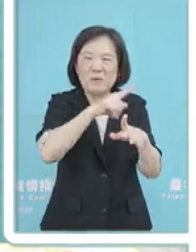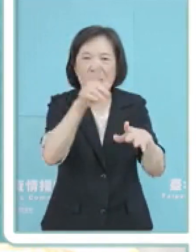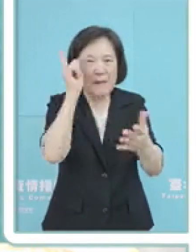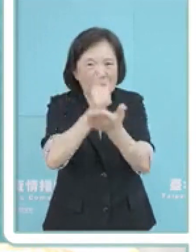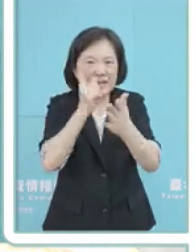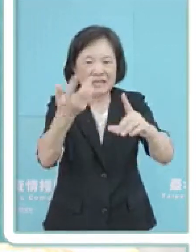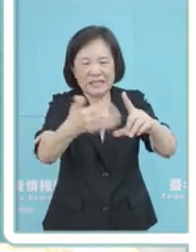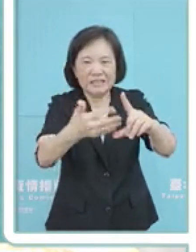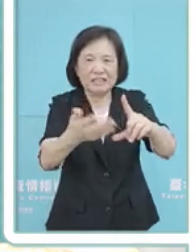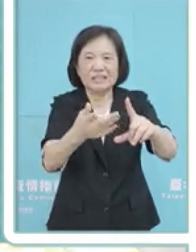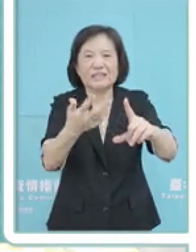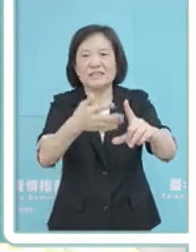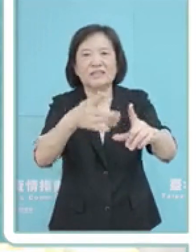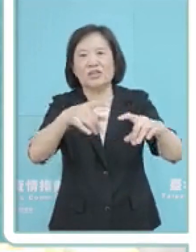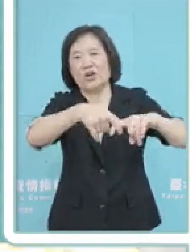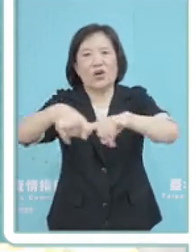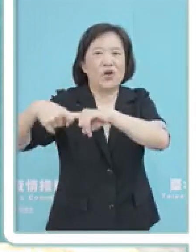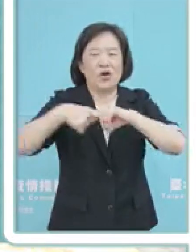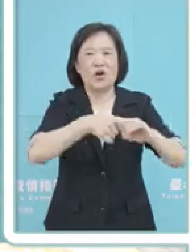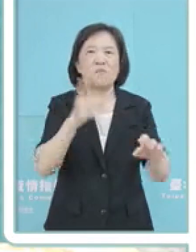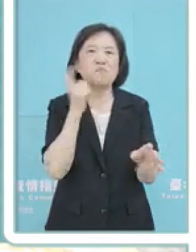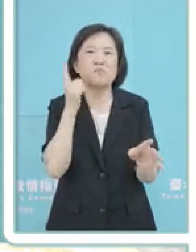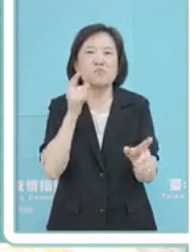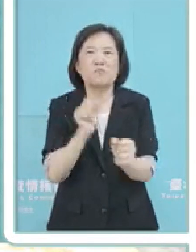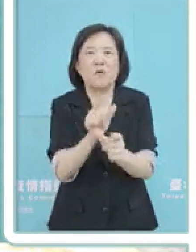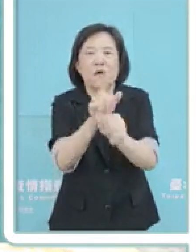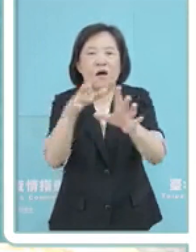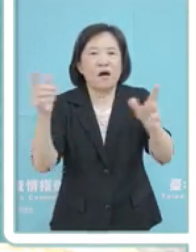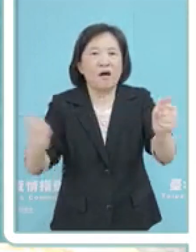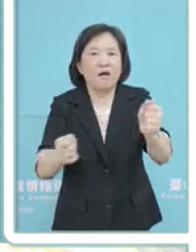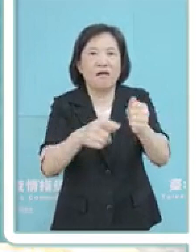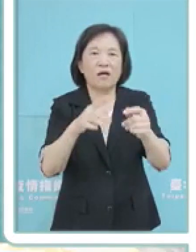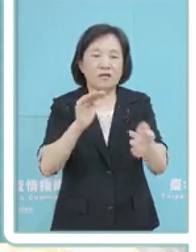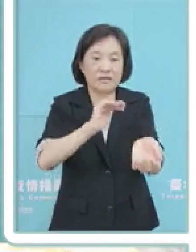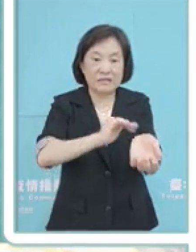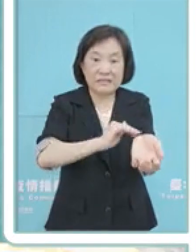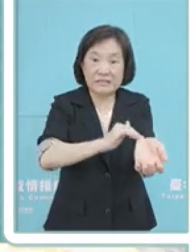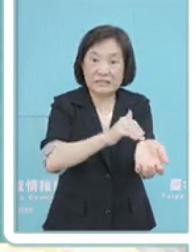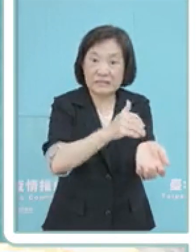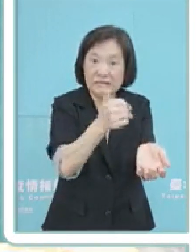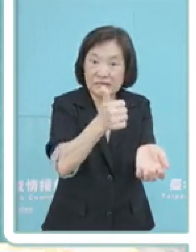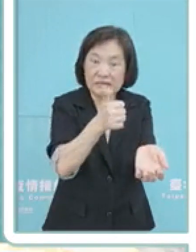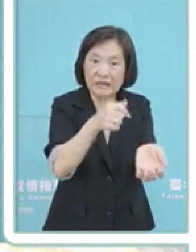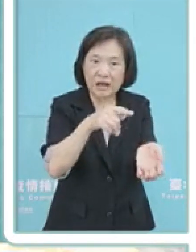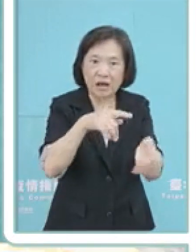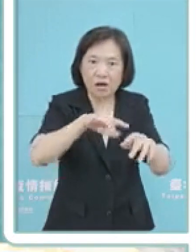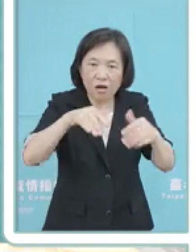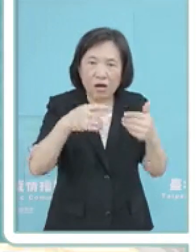天这样做假新闻，讲到最后，连知识分子都会相信了，这实在是